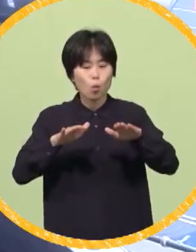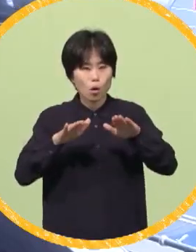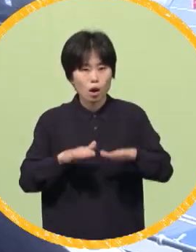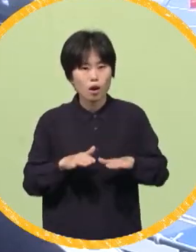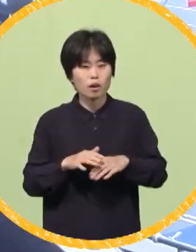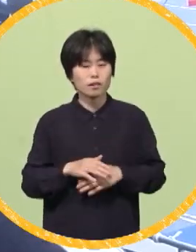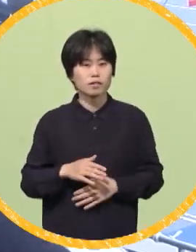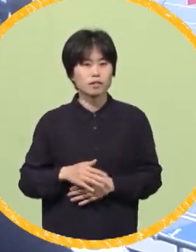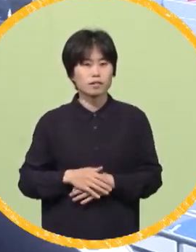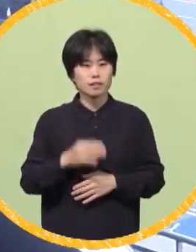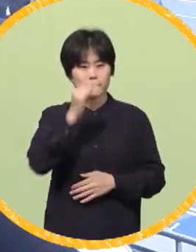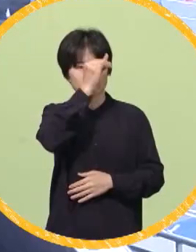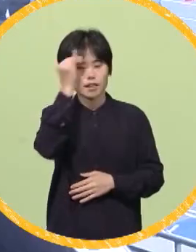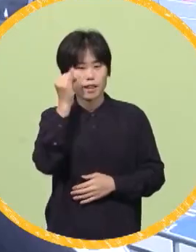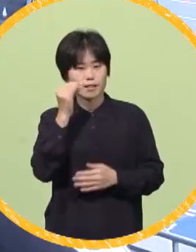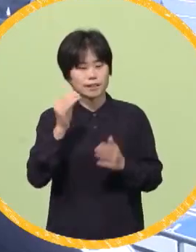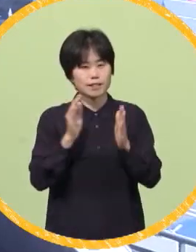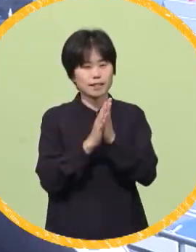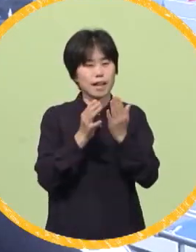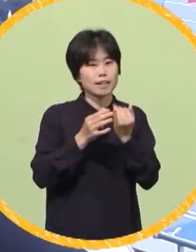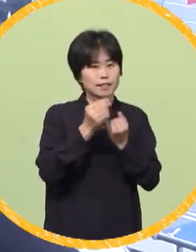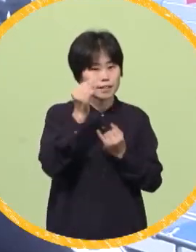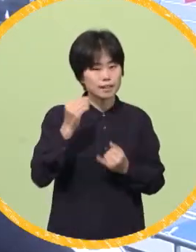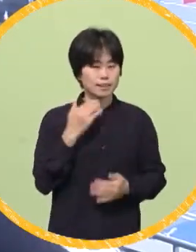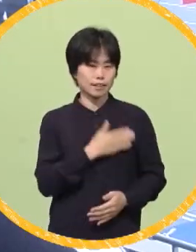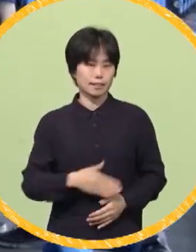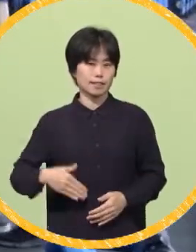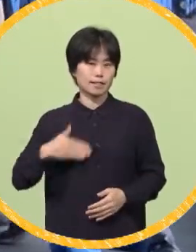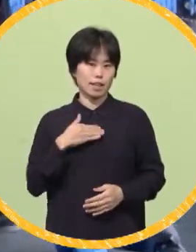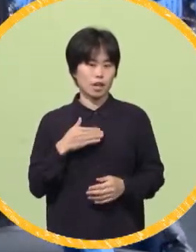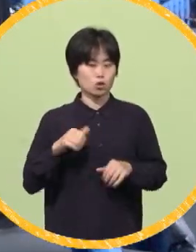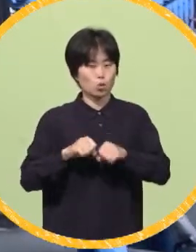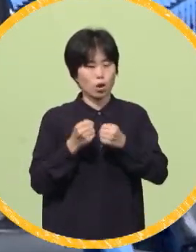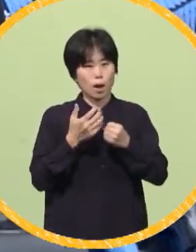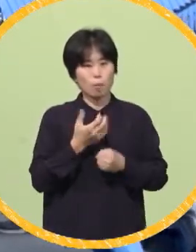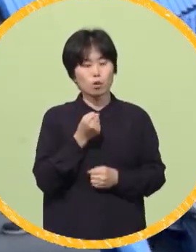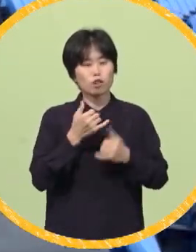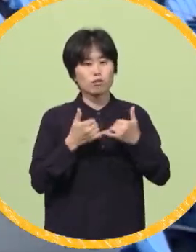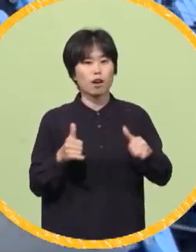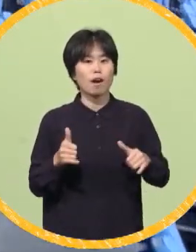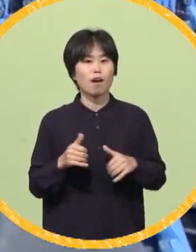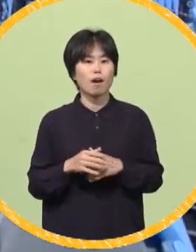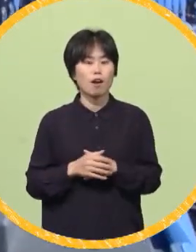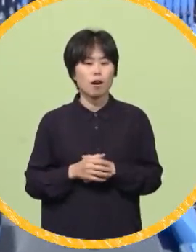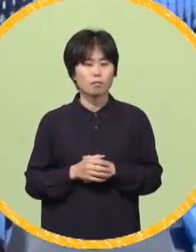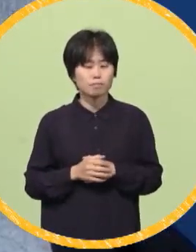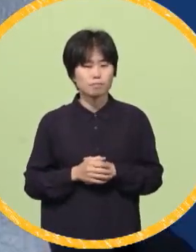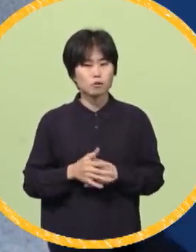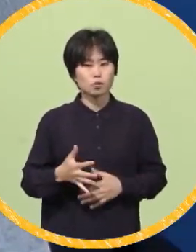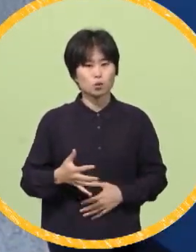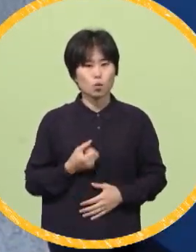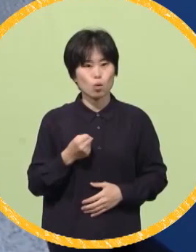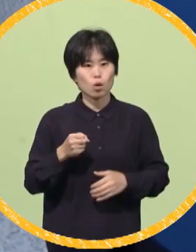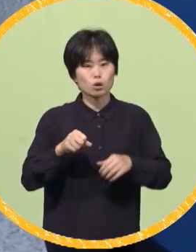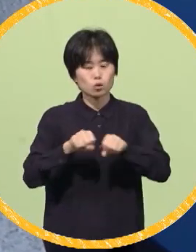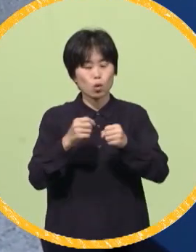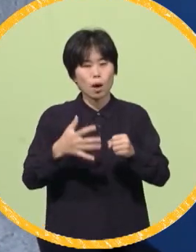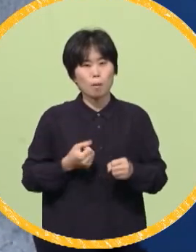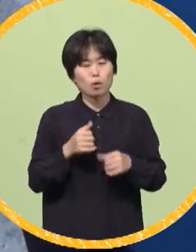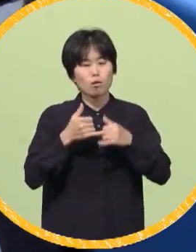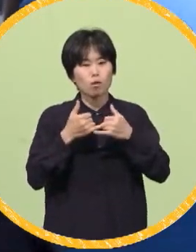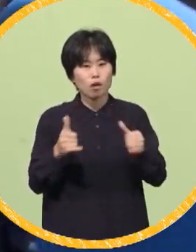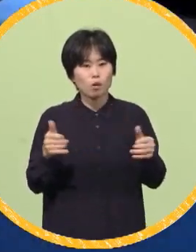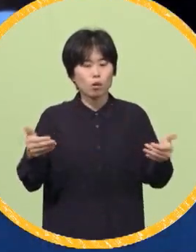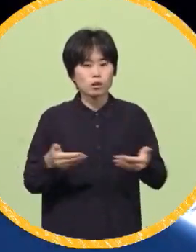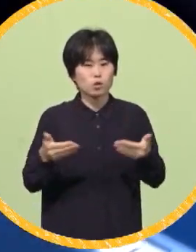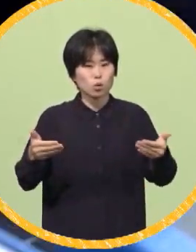ては知的、精神、身体ですね。障害のある人の今までの仕事って結